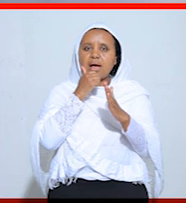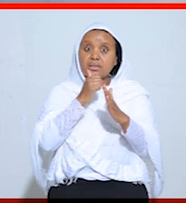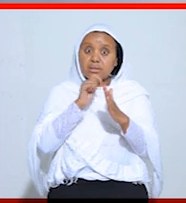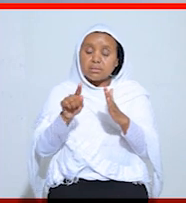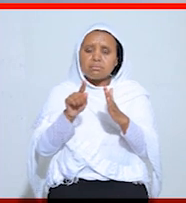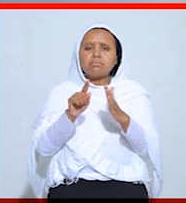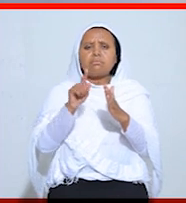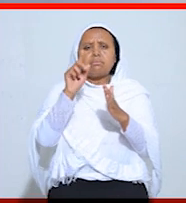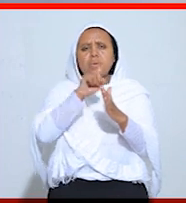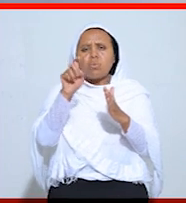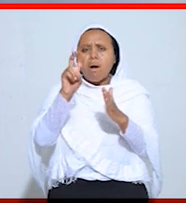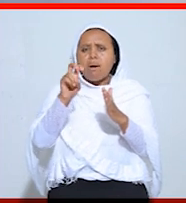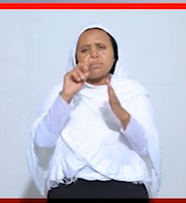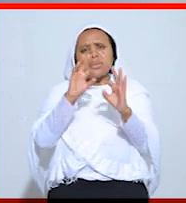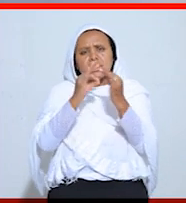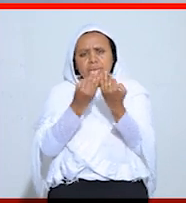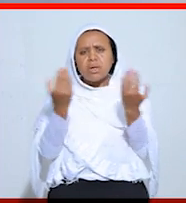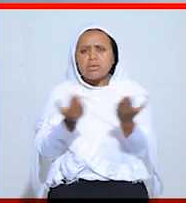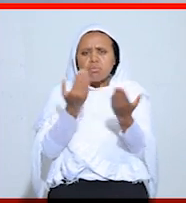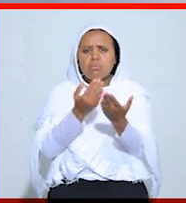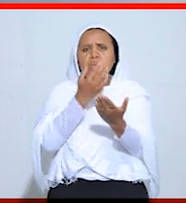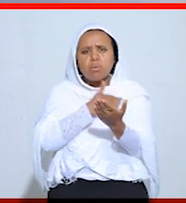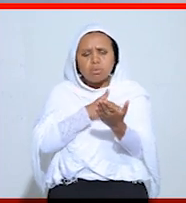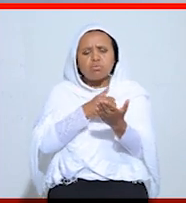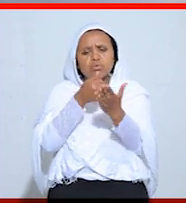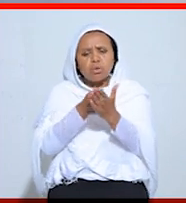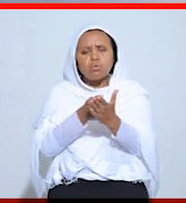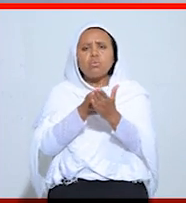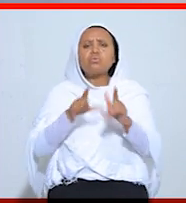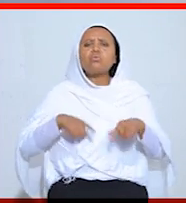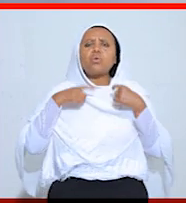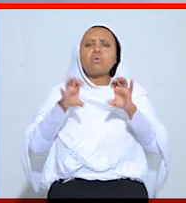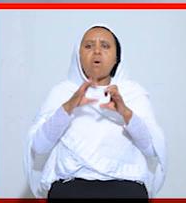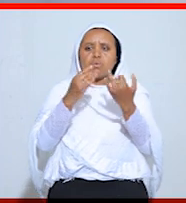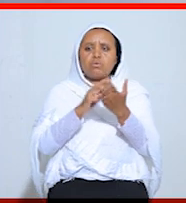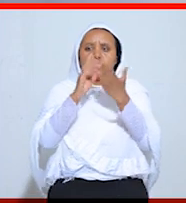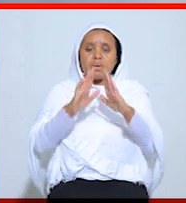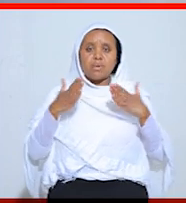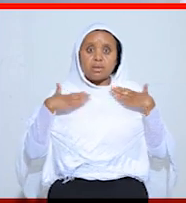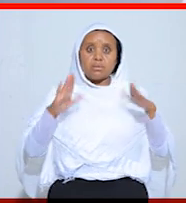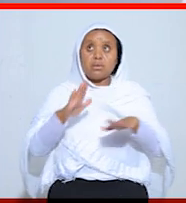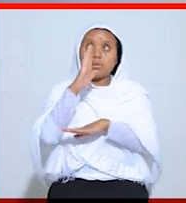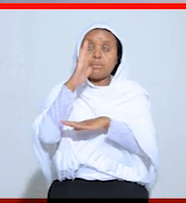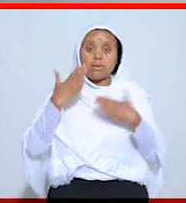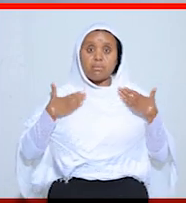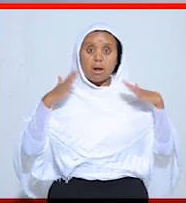ቤተሰብን ያጽናኑ በሃይማኖታቸው አምነው ጸንተው እንዲኖሩ ያደረጉ አሁንም ቅዱሳን መላእክት